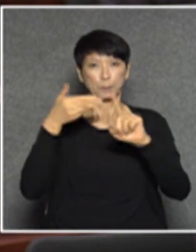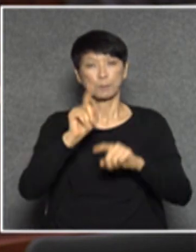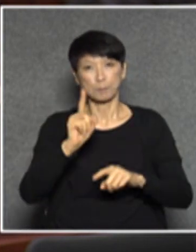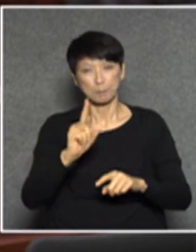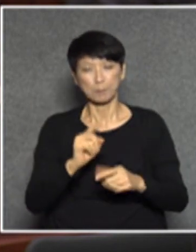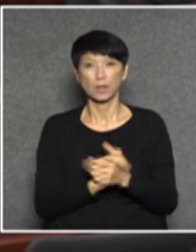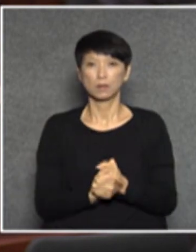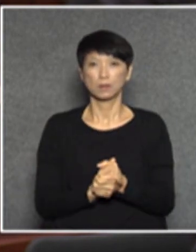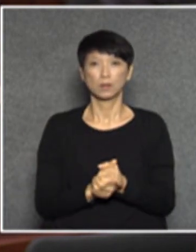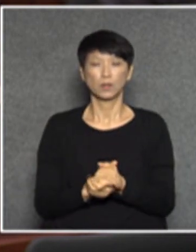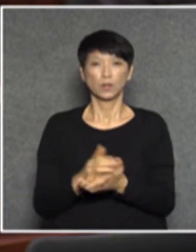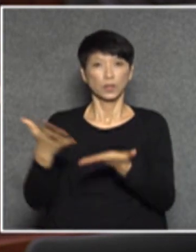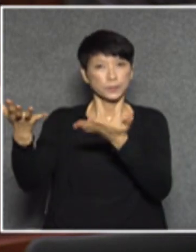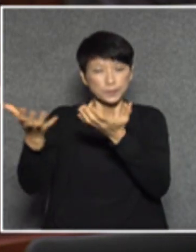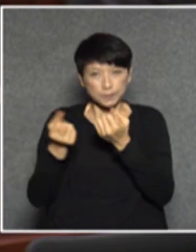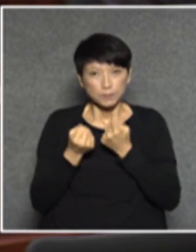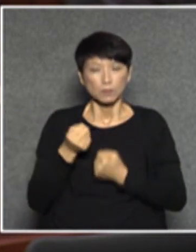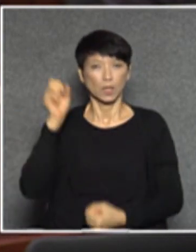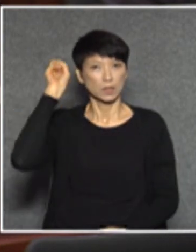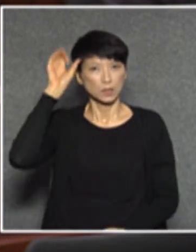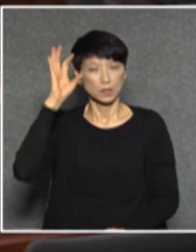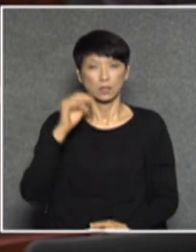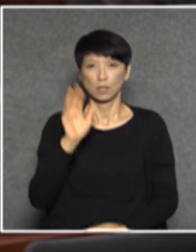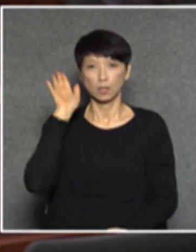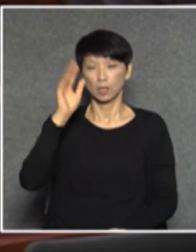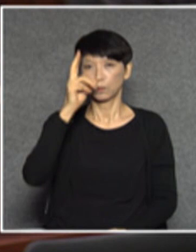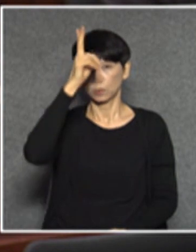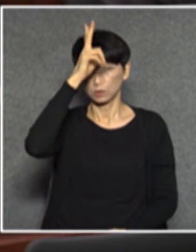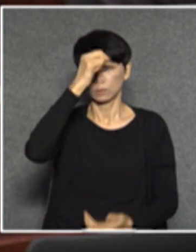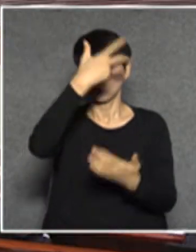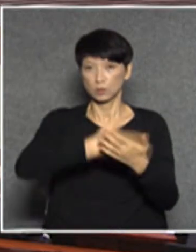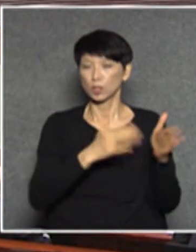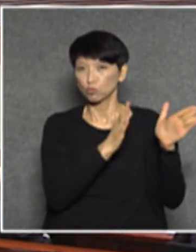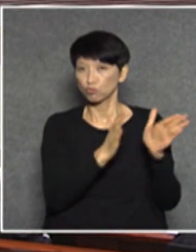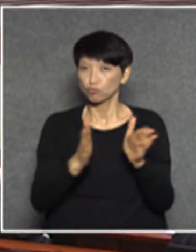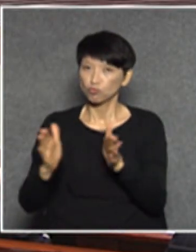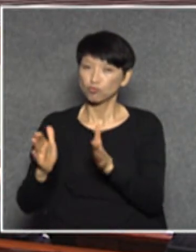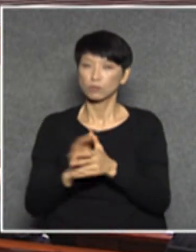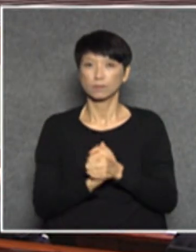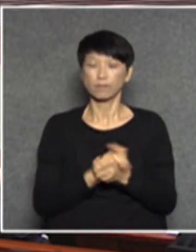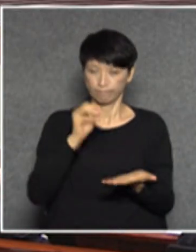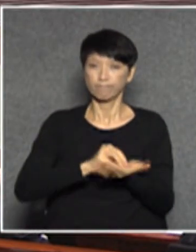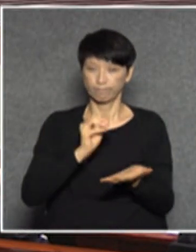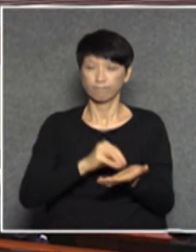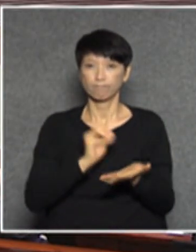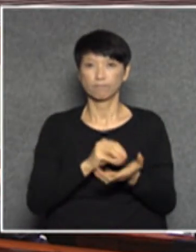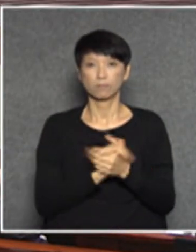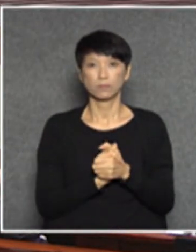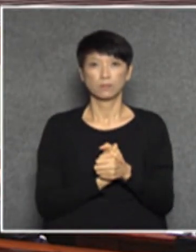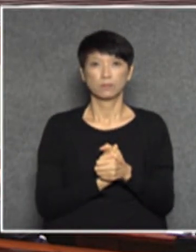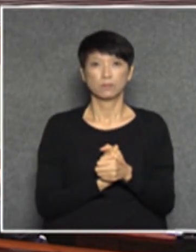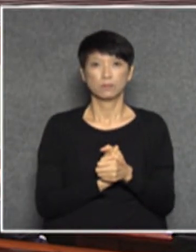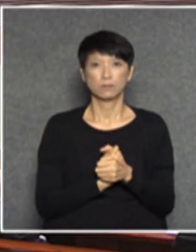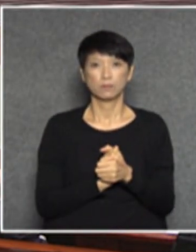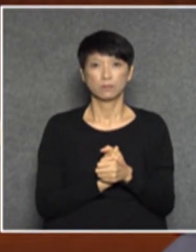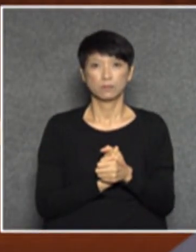納佢哋嘅意見咧，咁令到施政咧係繼續係可以暢順啲。 一定會。事實